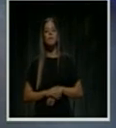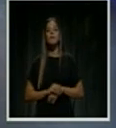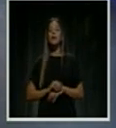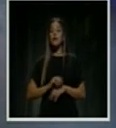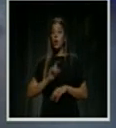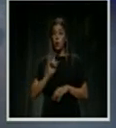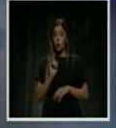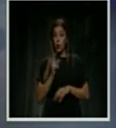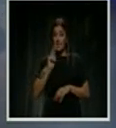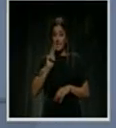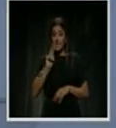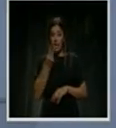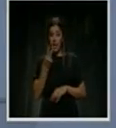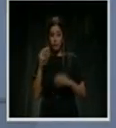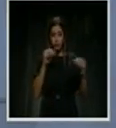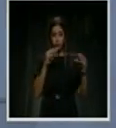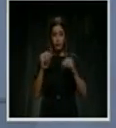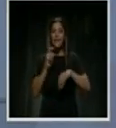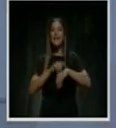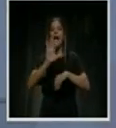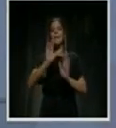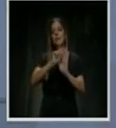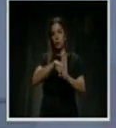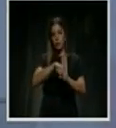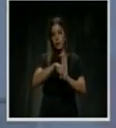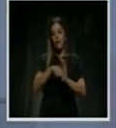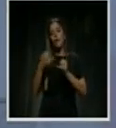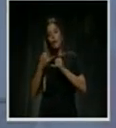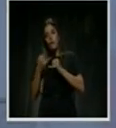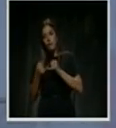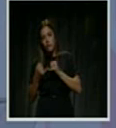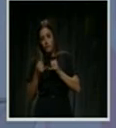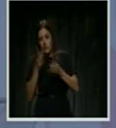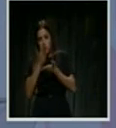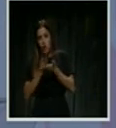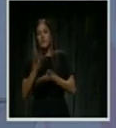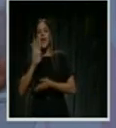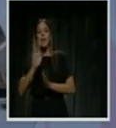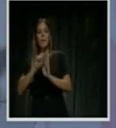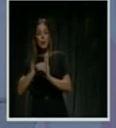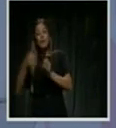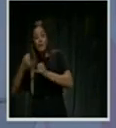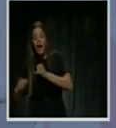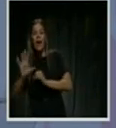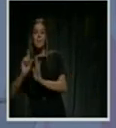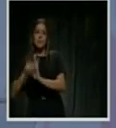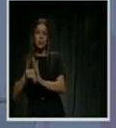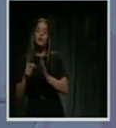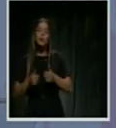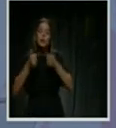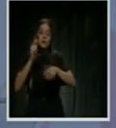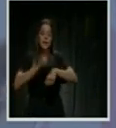dan tal-introduzzjoni huwa ta' 5 minuti, 4 minuti jsegwu l-aħħar żewġ rounds huma mill-ġdid ta' 5 minuti il-ħin huwa maqsum b'mod